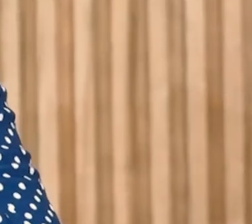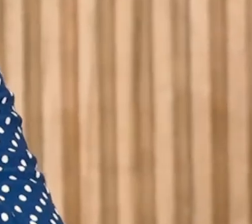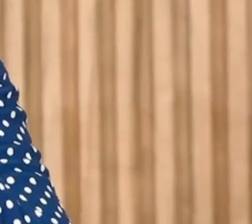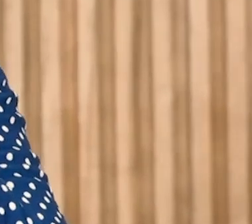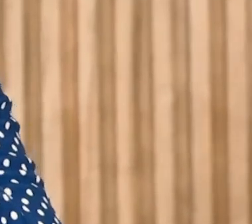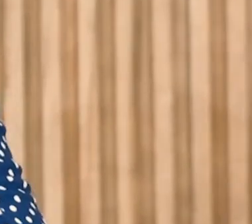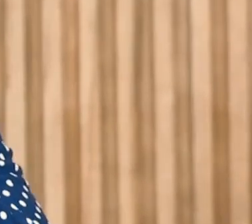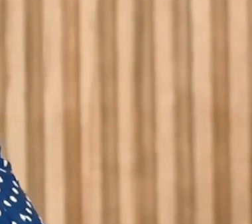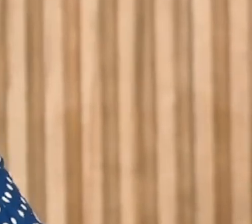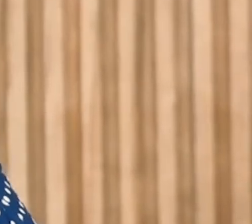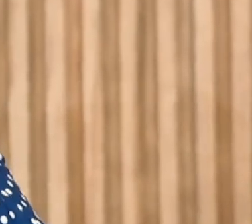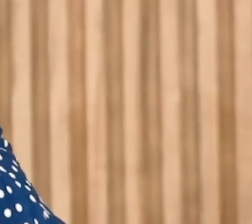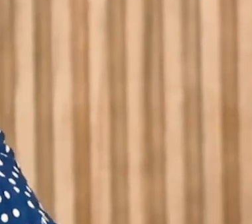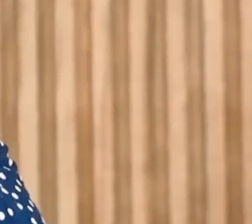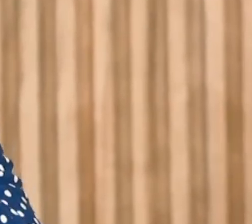Haleluya,